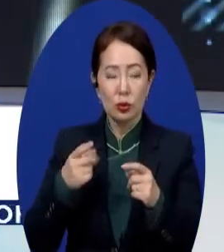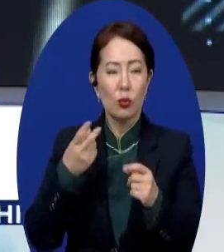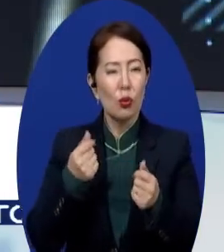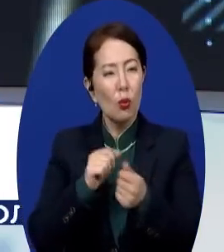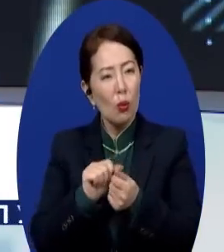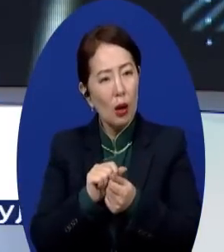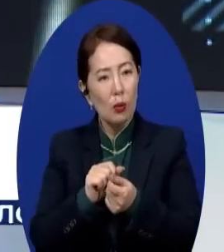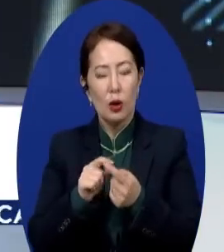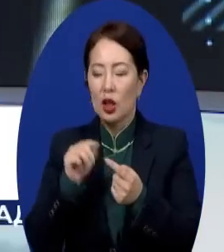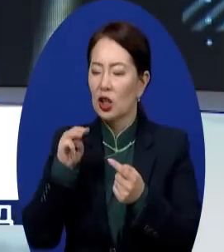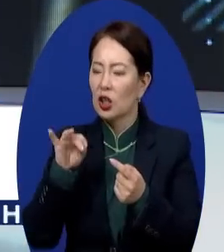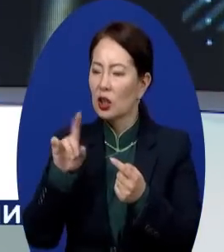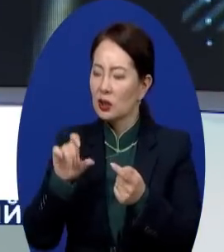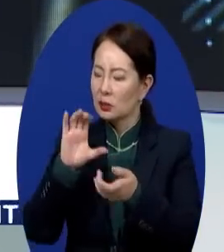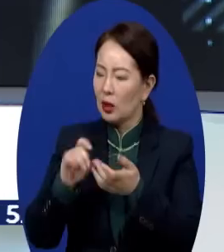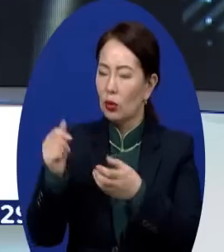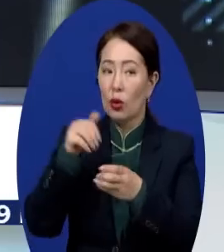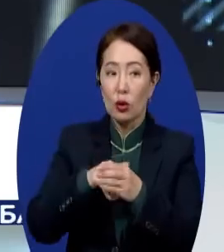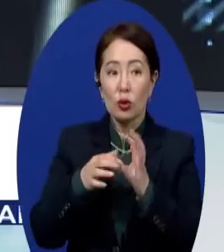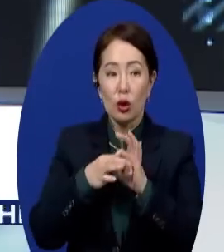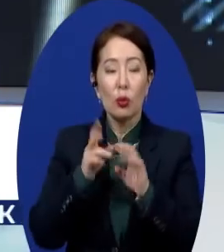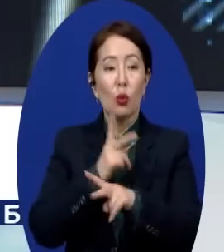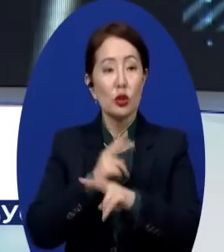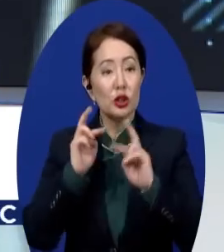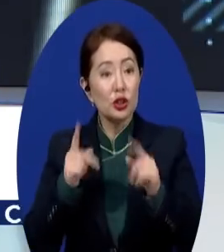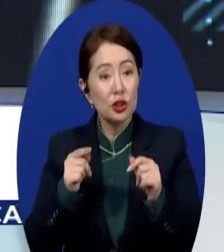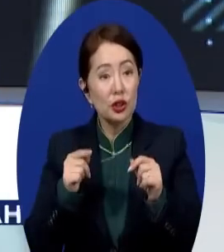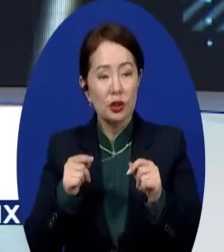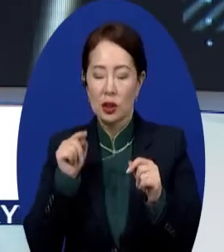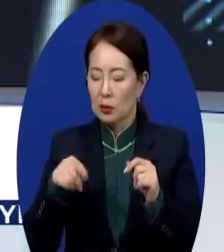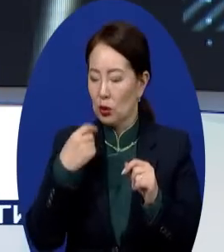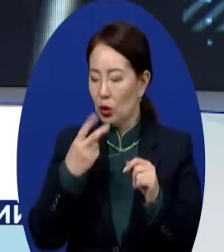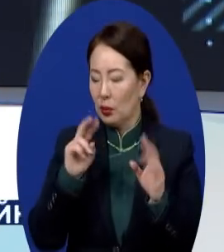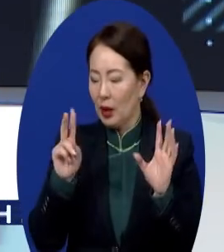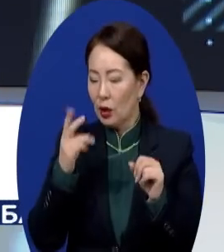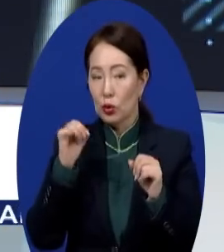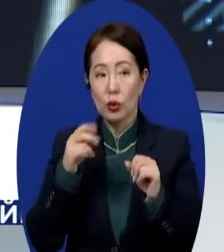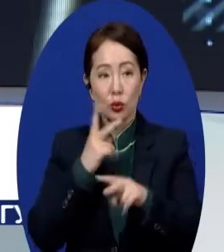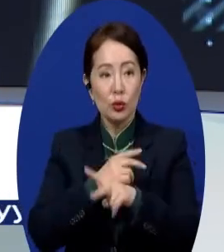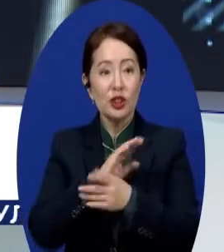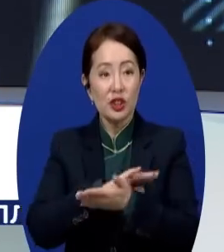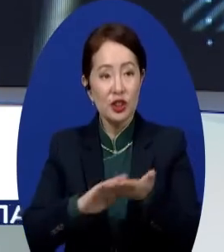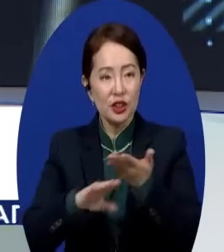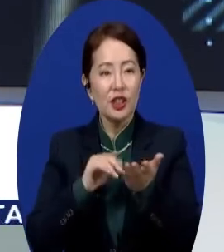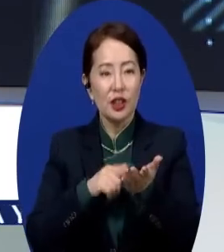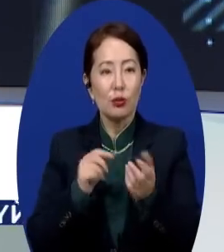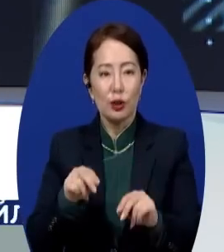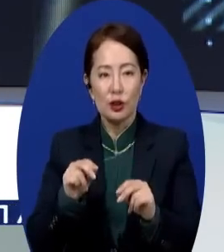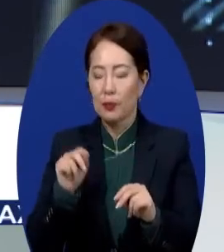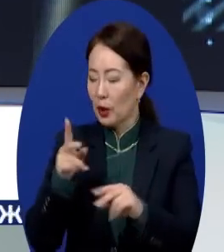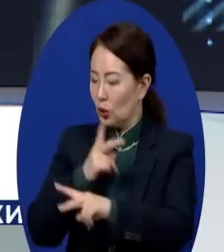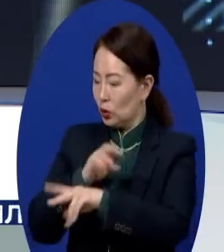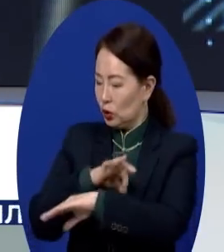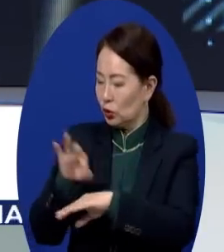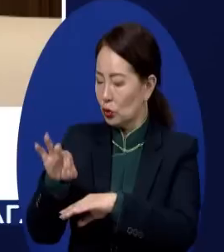болон терроризмыг санхүүжүүлэхтэй тэмцэх тухай хуулиуд шинчлэгдсэн. Тиймээс 2012 оны хуулийг шинчлэх шаардлага тулгарсан байна. Хуулийн